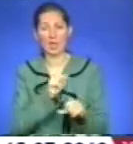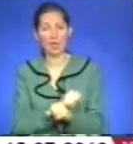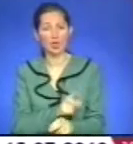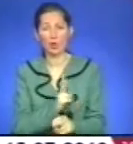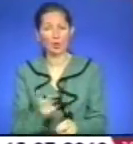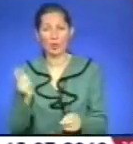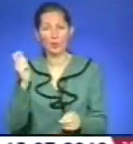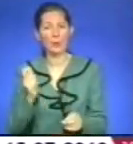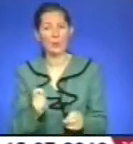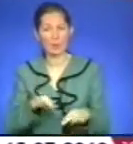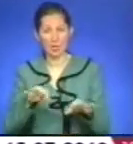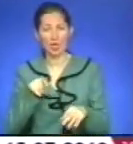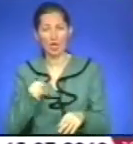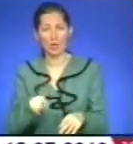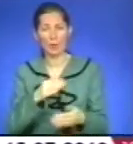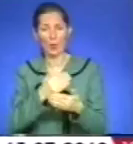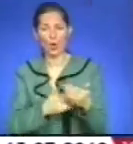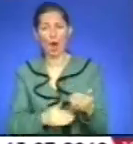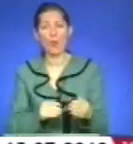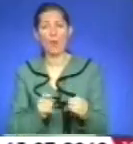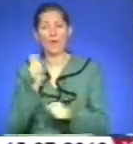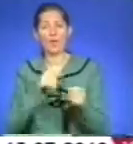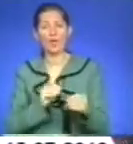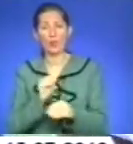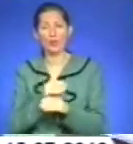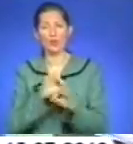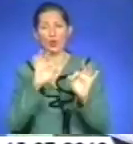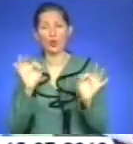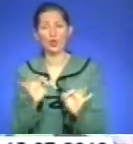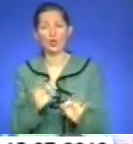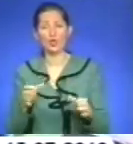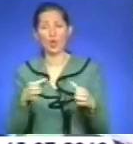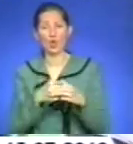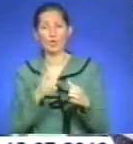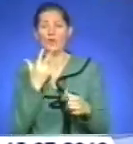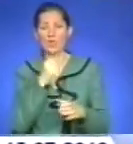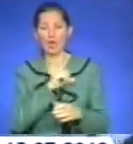сюди. Програму фестивалю доповнюватимуть творчі колективи із-за кордону.